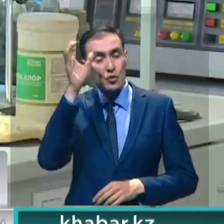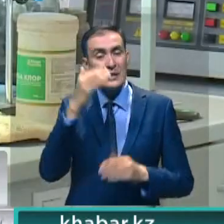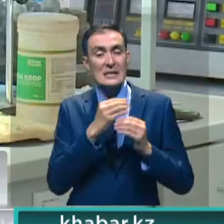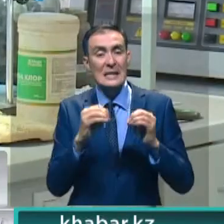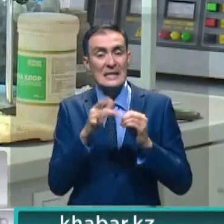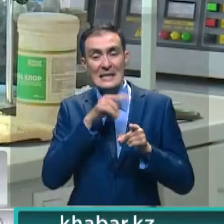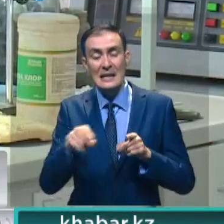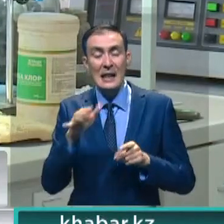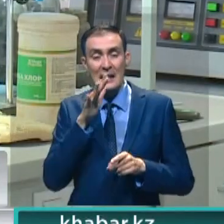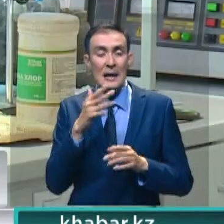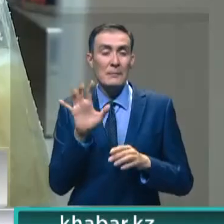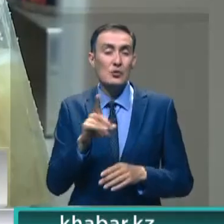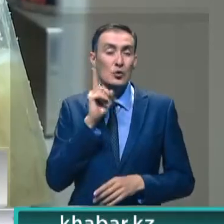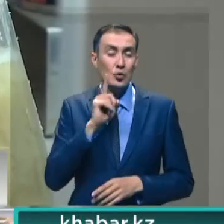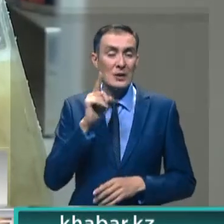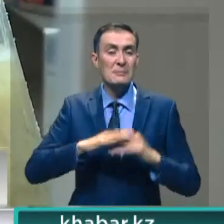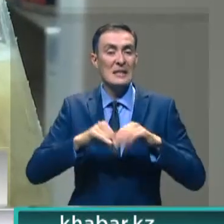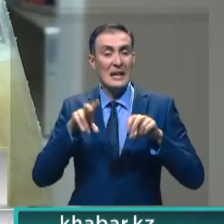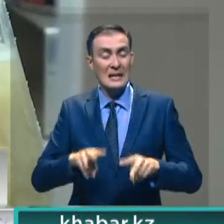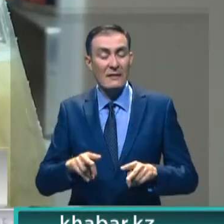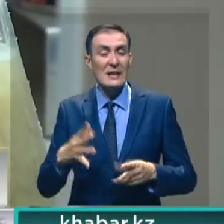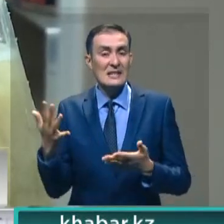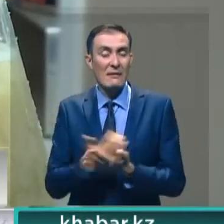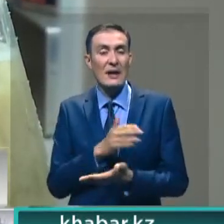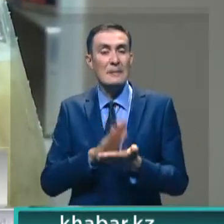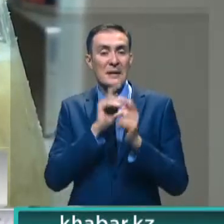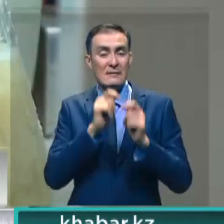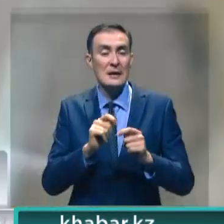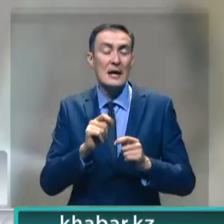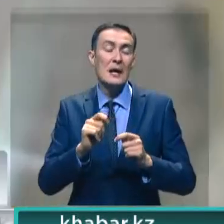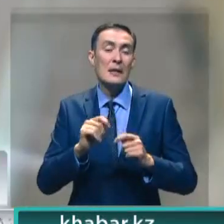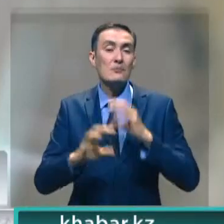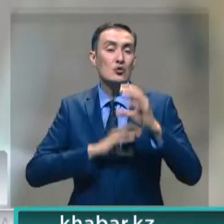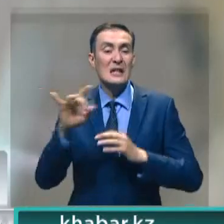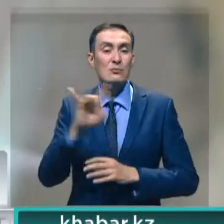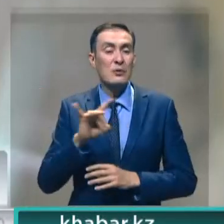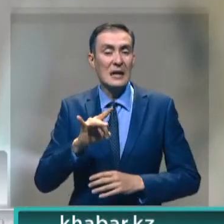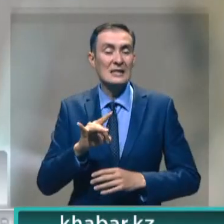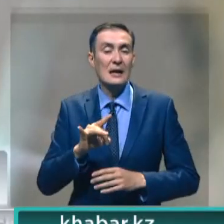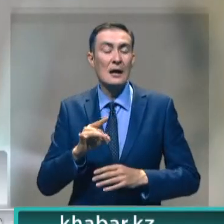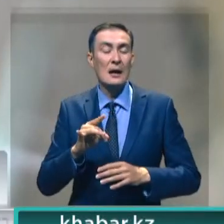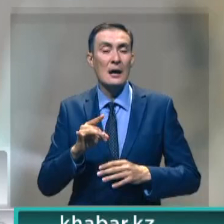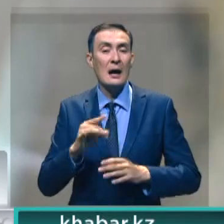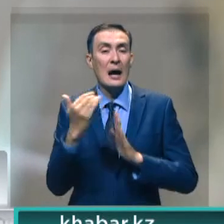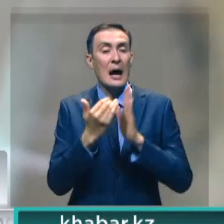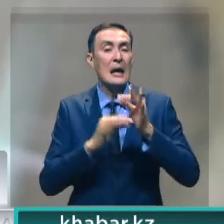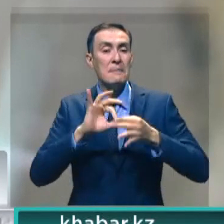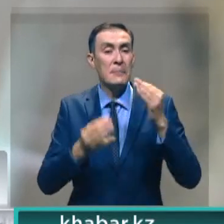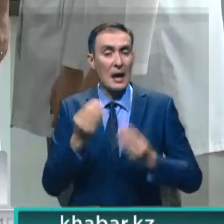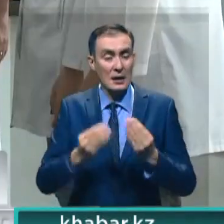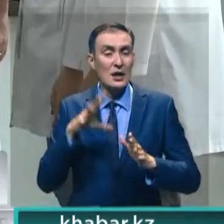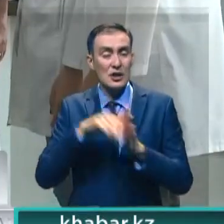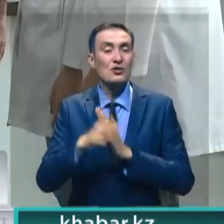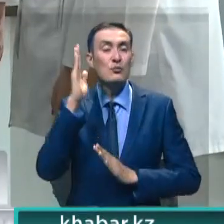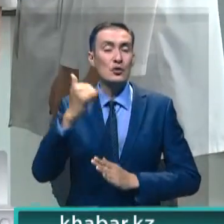лет проекты около 500 юных исследователей завоевали призовые места международных и республиканских предметных олимпиад. Это значит, что